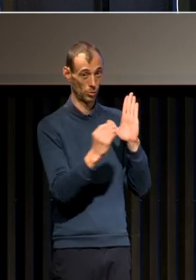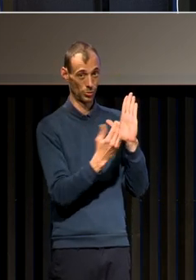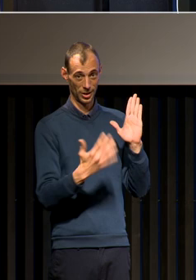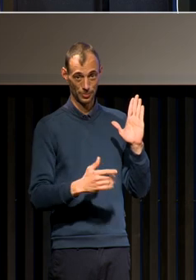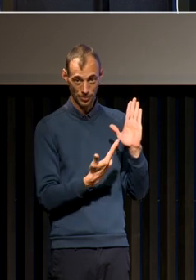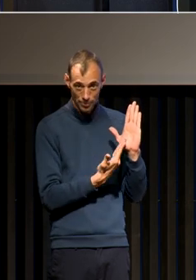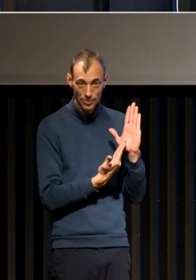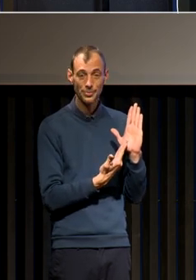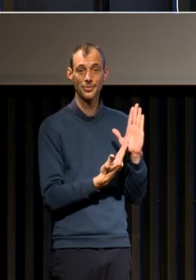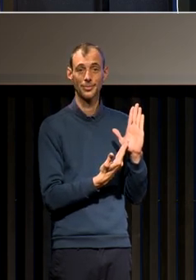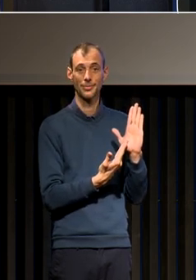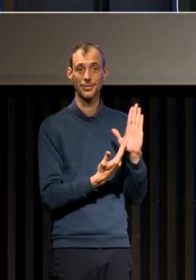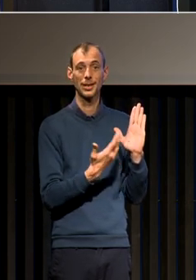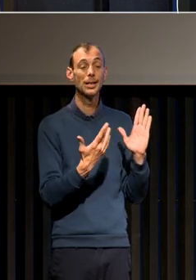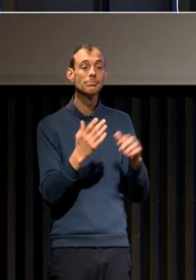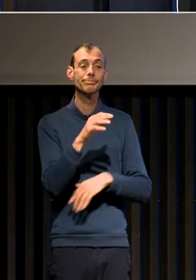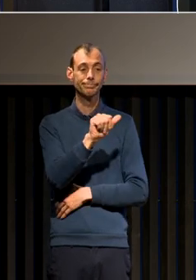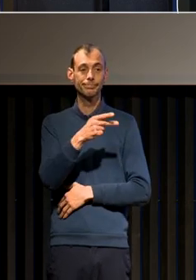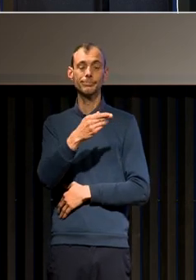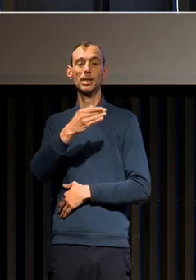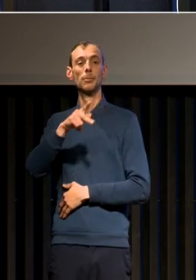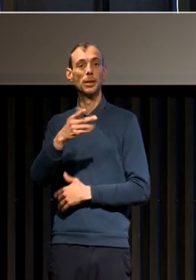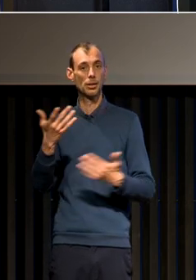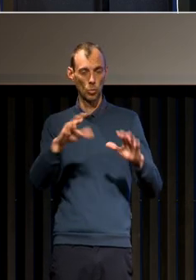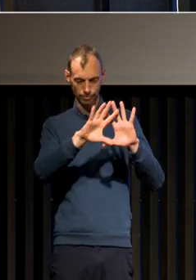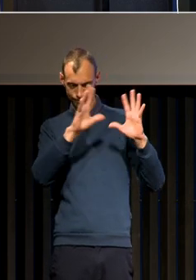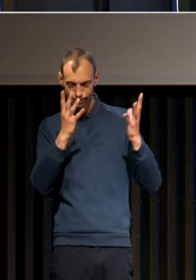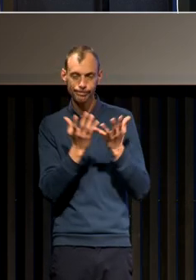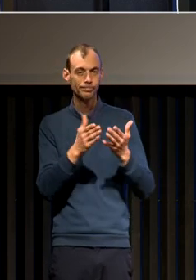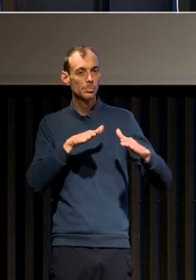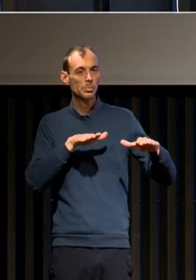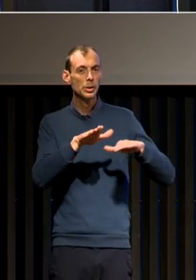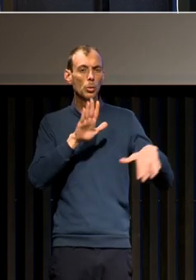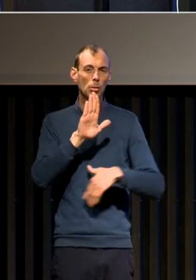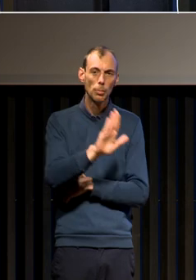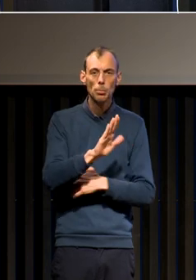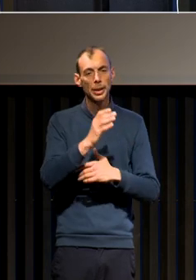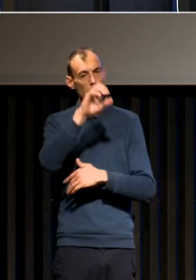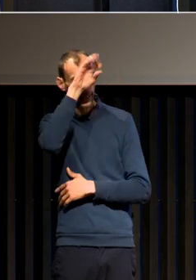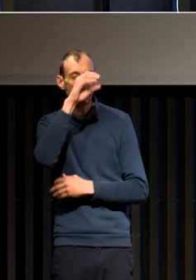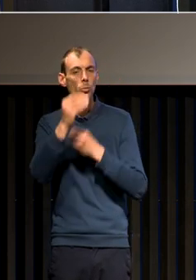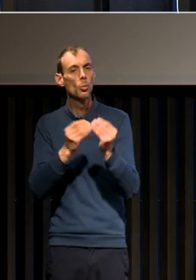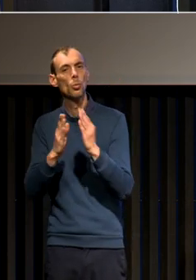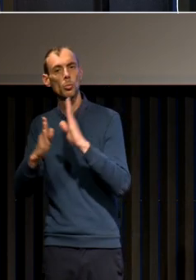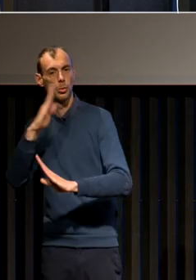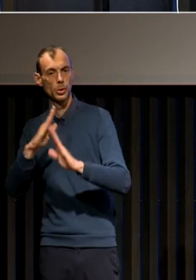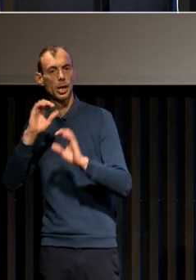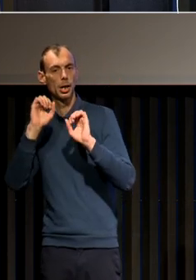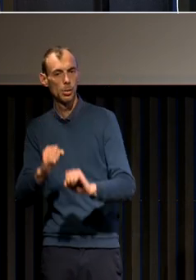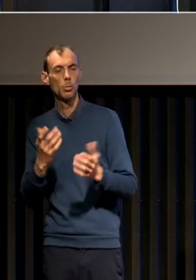Elle comprend donc toutes les pratiques cliniques et biologiques qui permettent la conception in